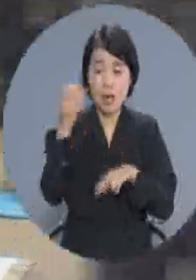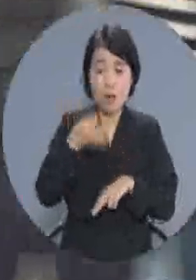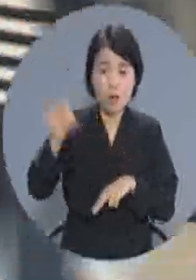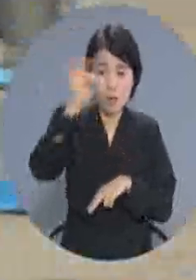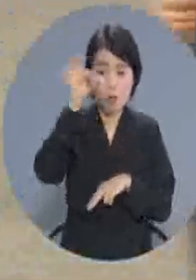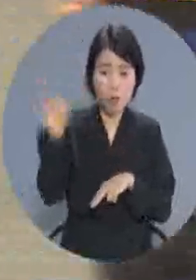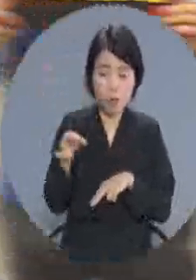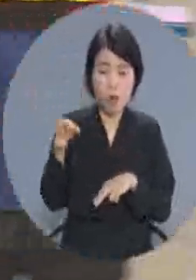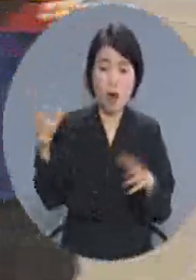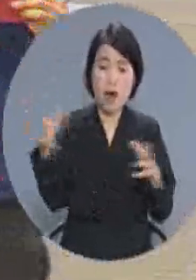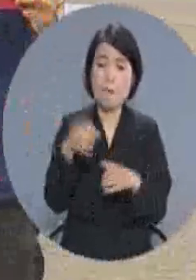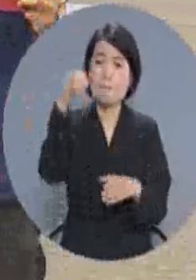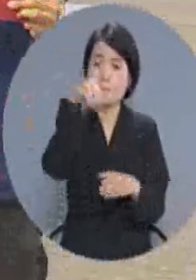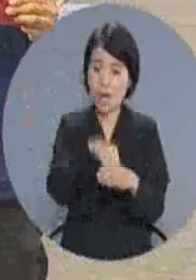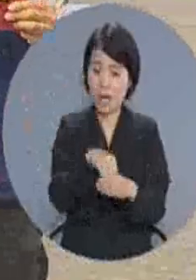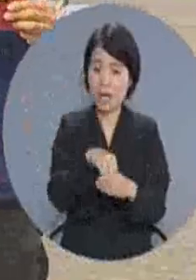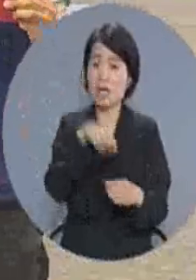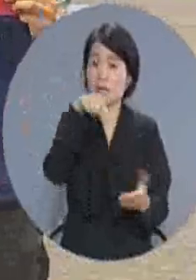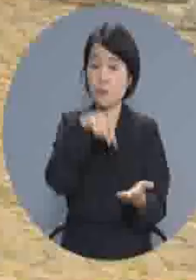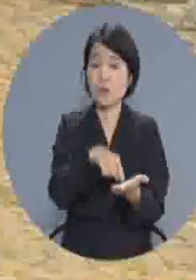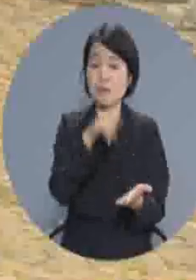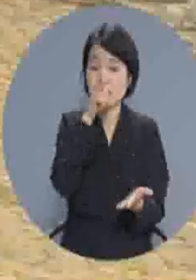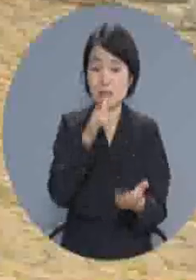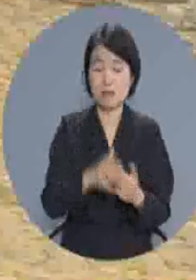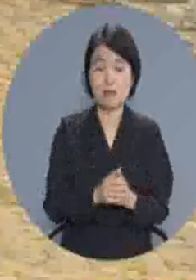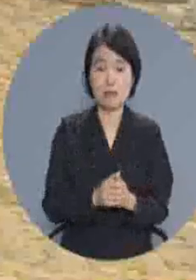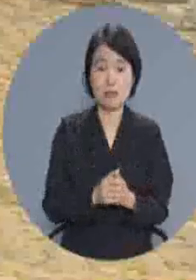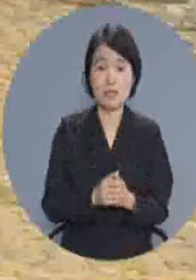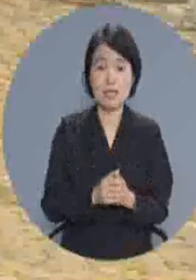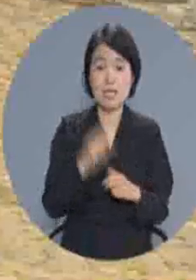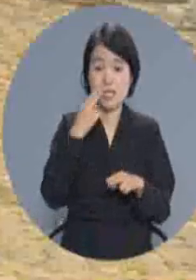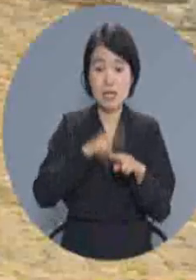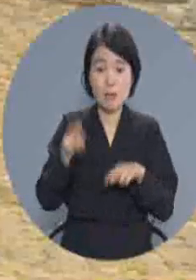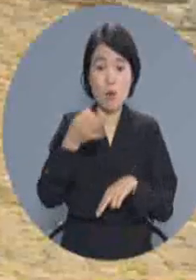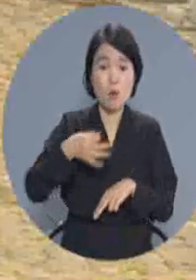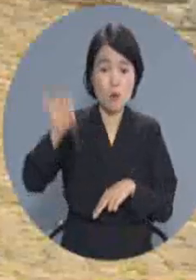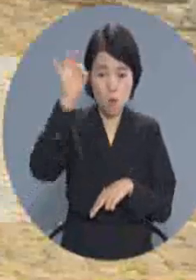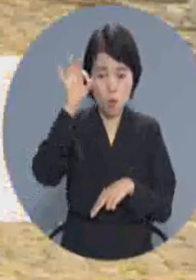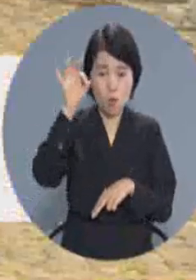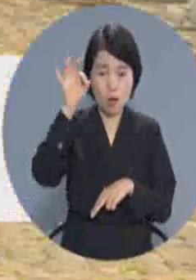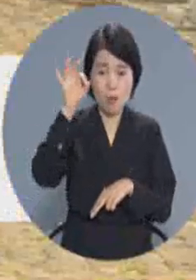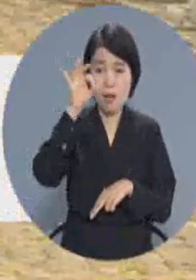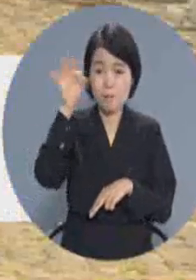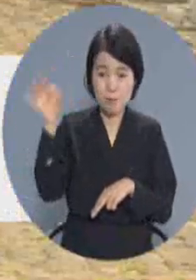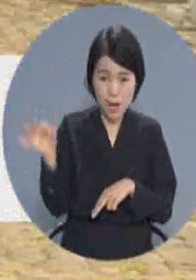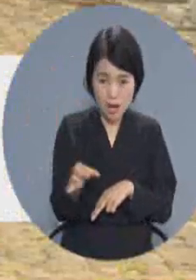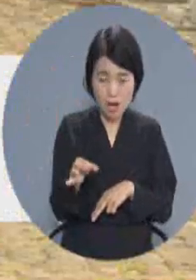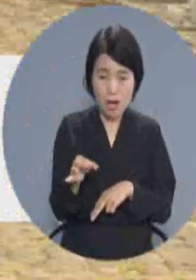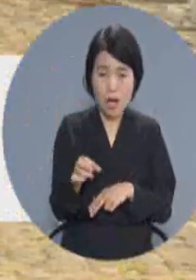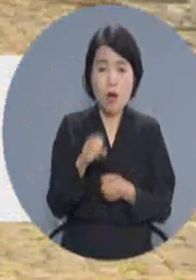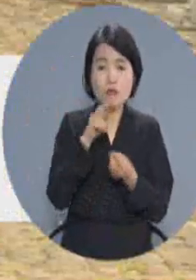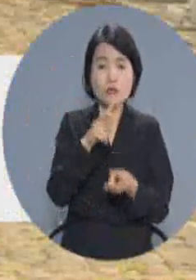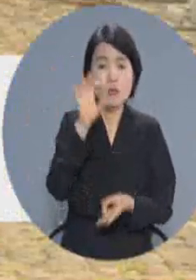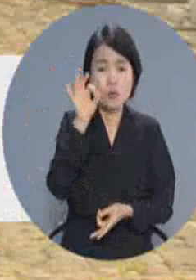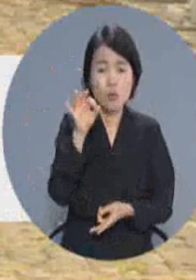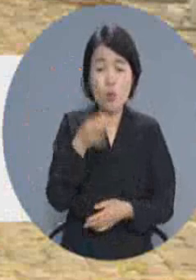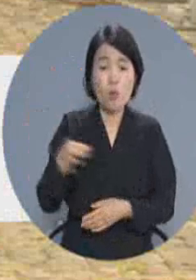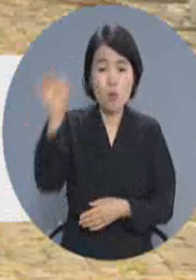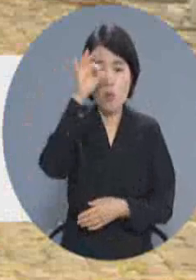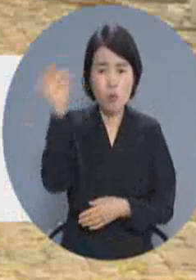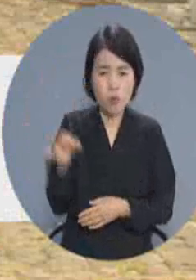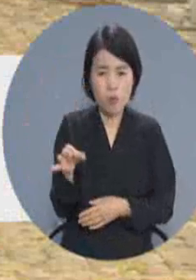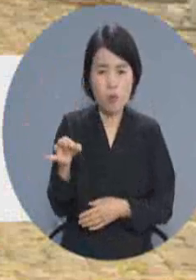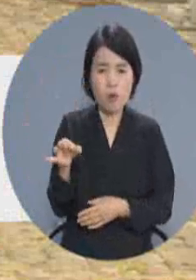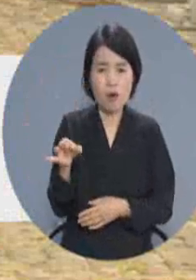인하분을 반영하도록 돼 있기 때문이라는 겁니다. 기름까지 올라가면 올라간 만큼 또 내려가면 내려간 만큼 운송료는 오르락내리락